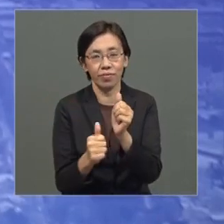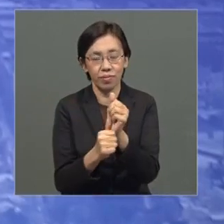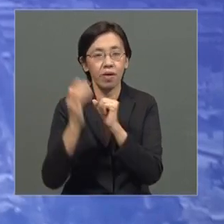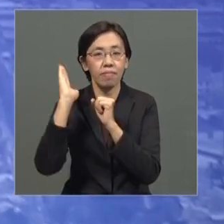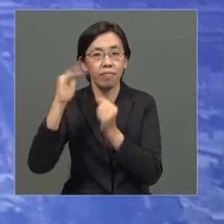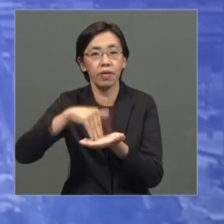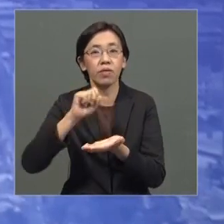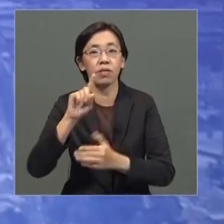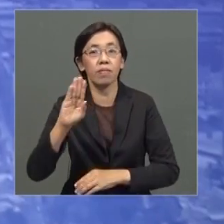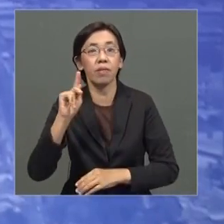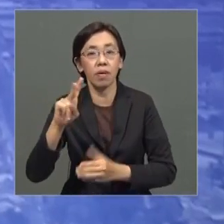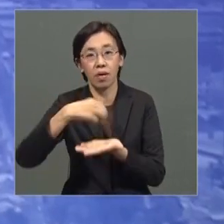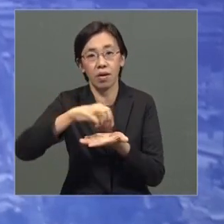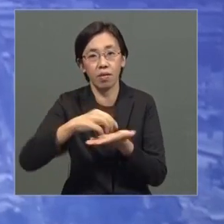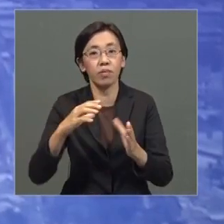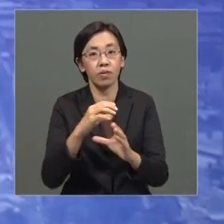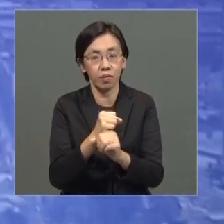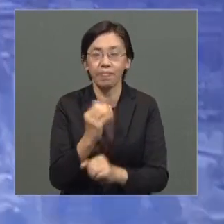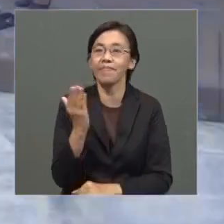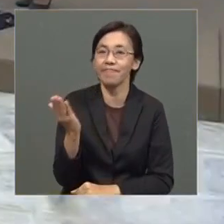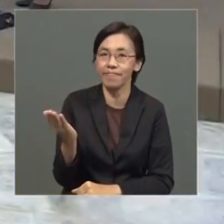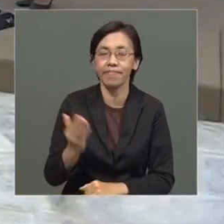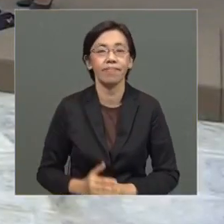คสรุปประเด็นในรายละเอียดเรียนเชิญคุณหมอค่ะ